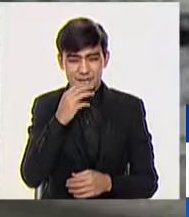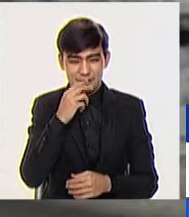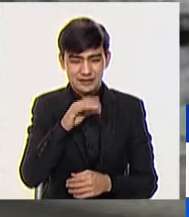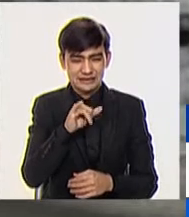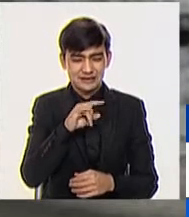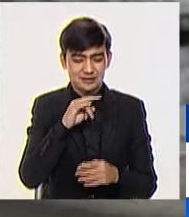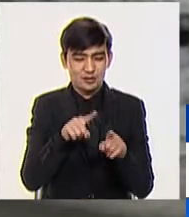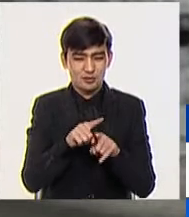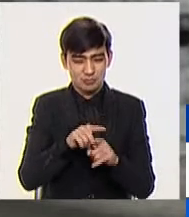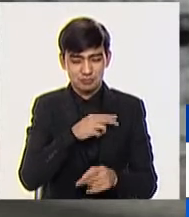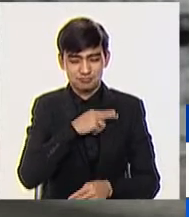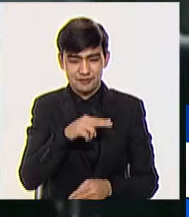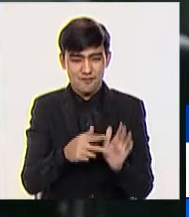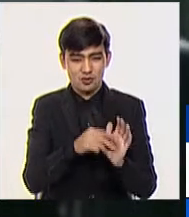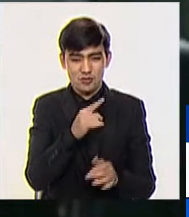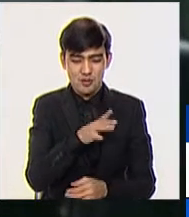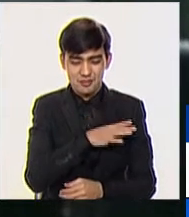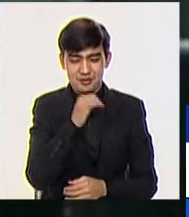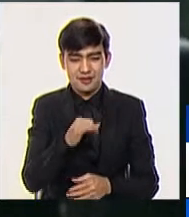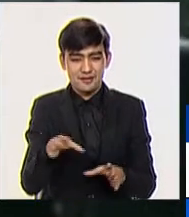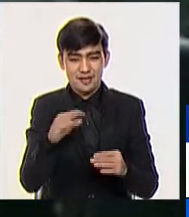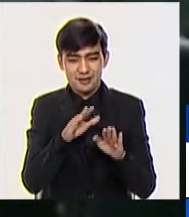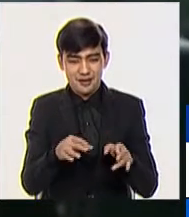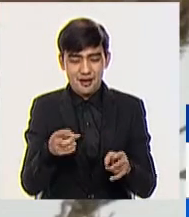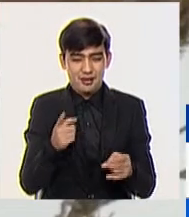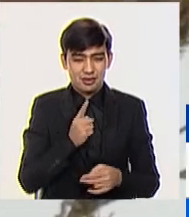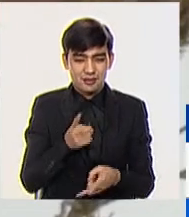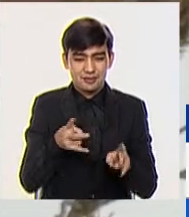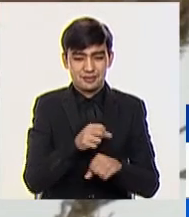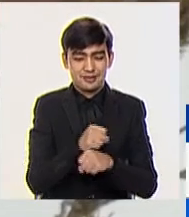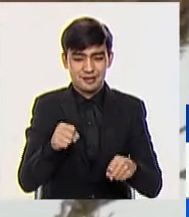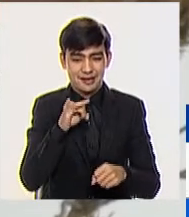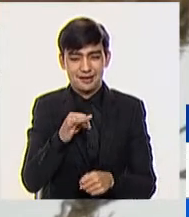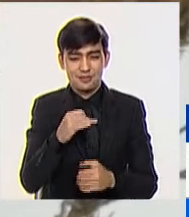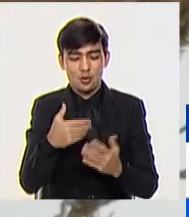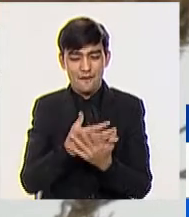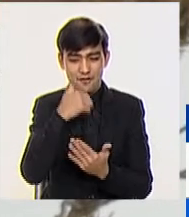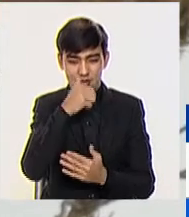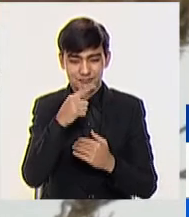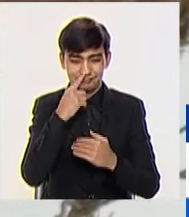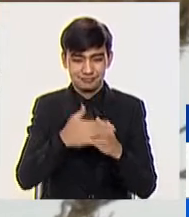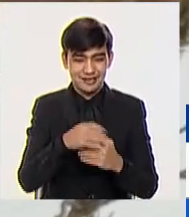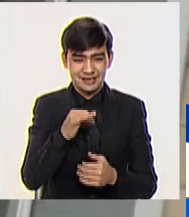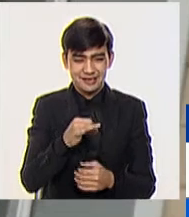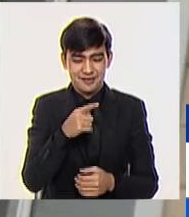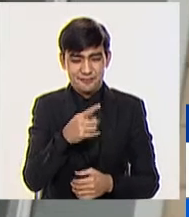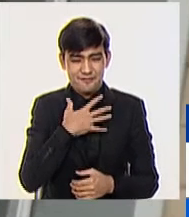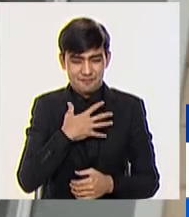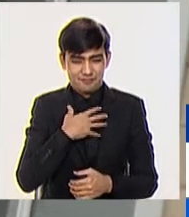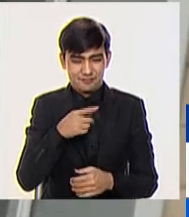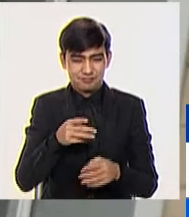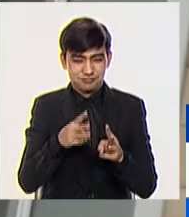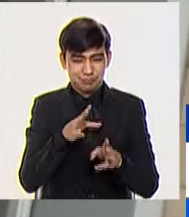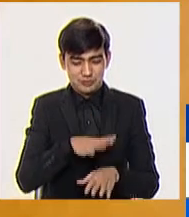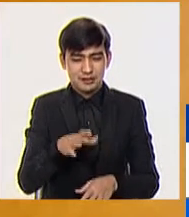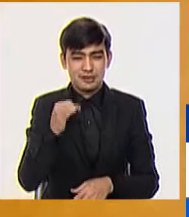бала. Сондықтан төтеншеліктер балаларды үйді жалғыз қалдырмау керектігін айтады. Алайда жаңа жыл қарсаңында азаматтар тек ыстың иісінен емес, ішімдіктен де